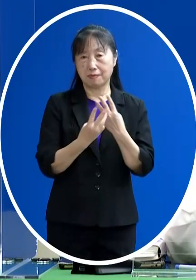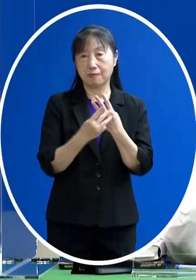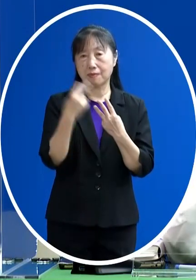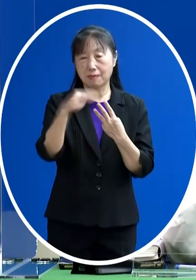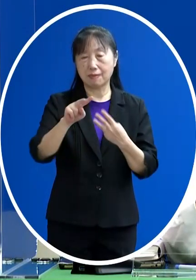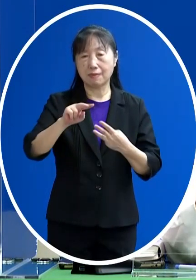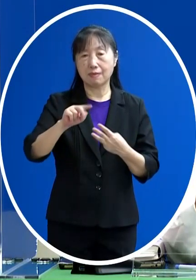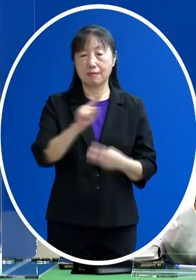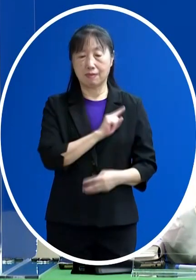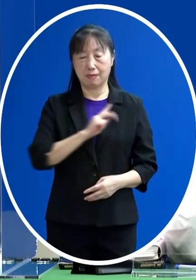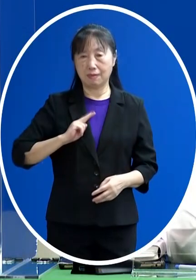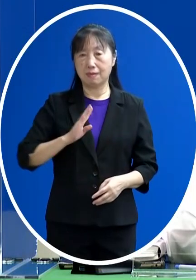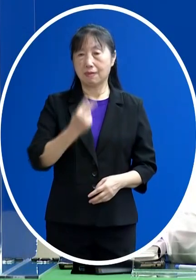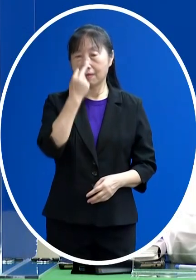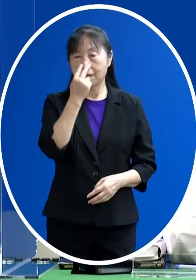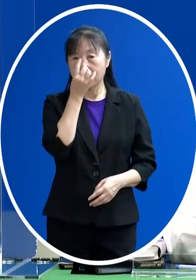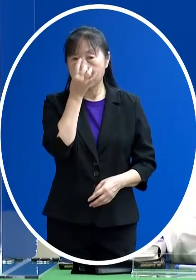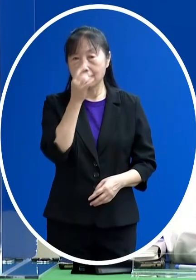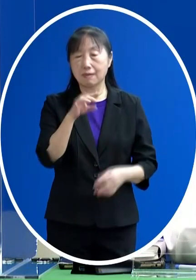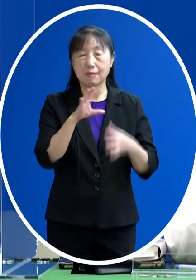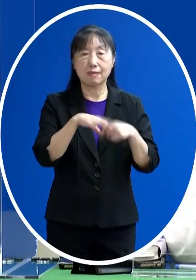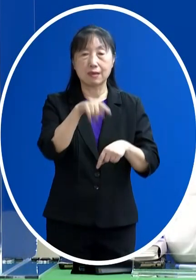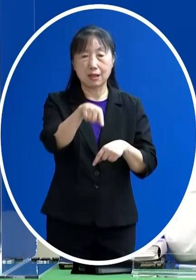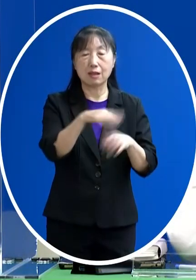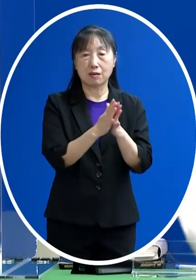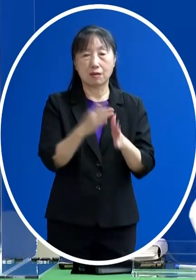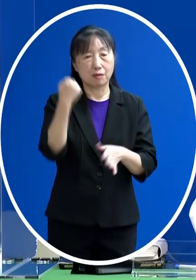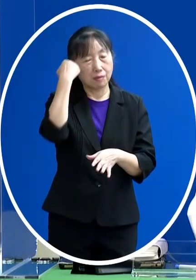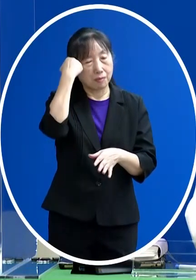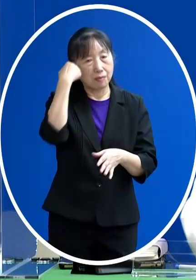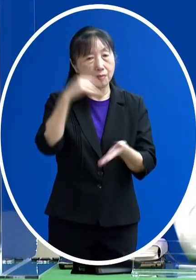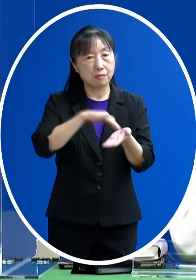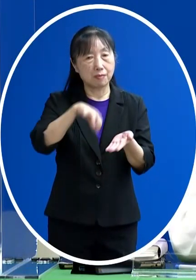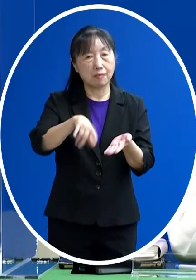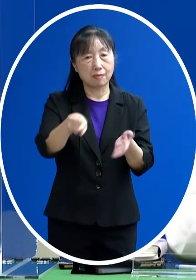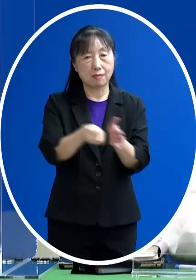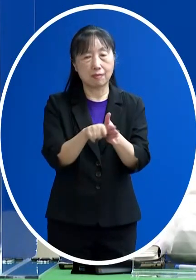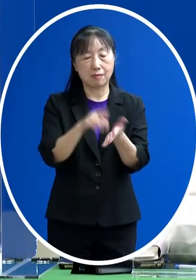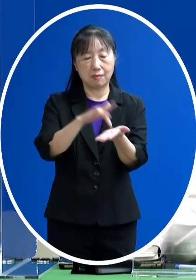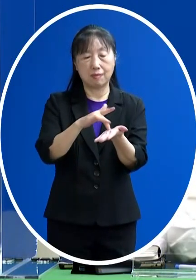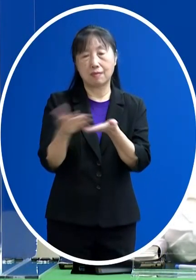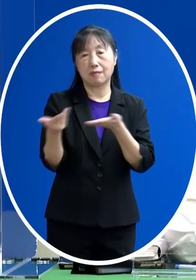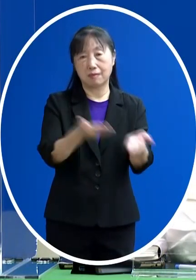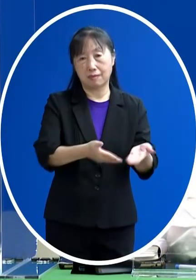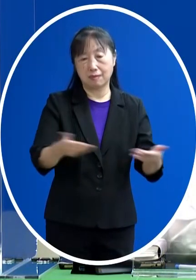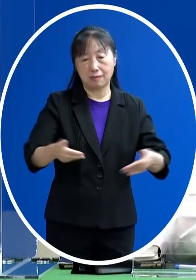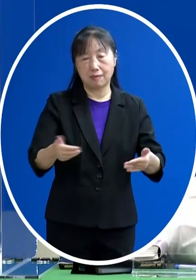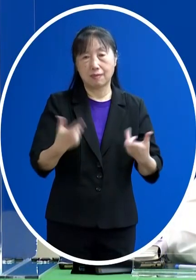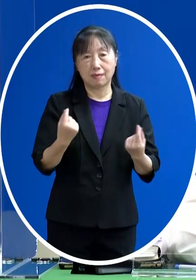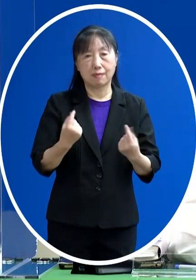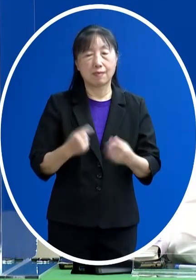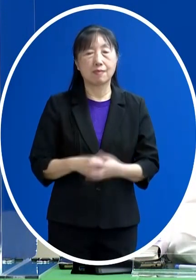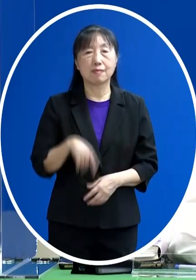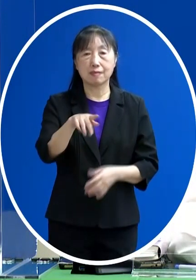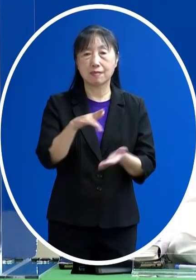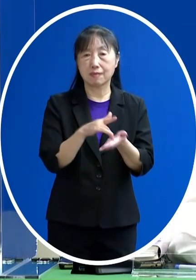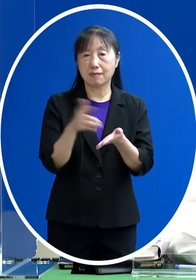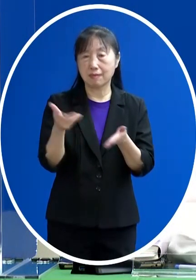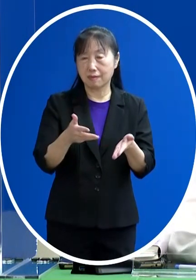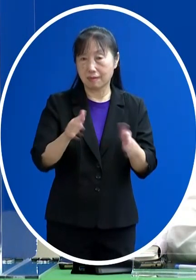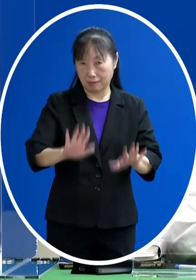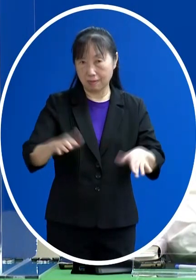这个呼吸窘迫的一个情形哦，所以住院之后给予瑞德西韦等这些药物治疗哦，不过经过治疗之后病